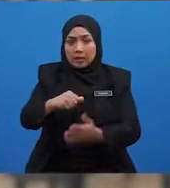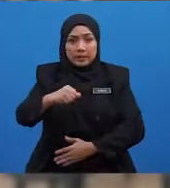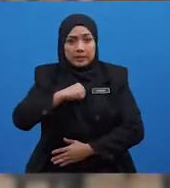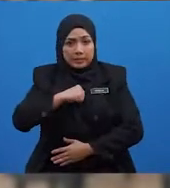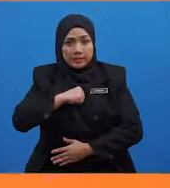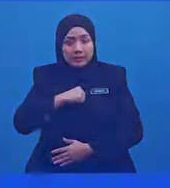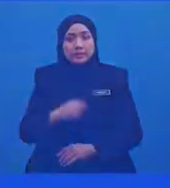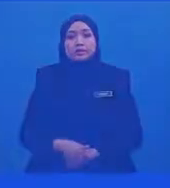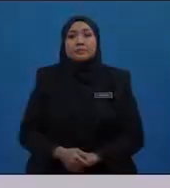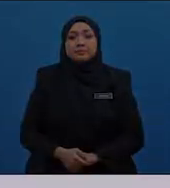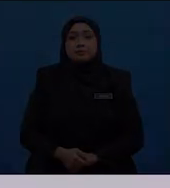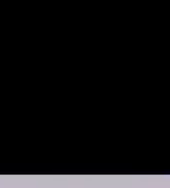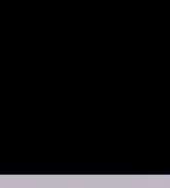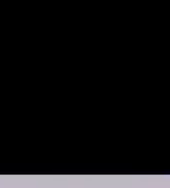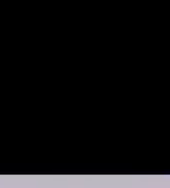Meet.